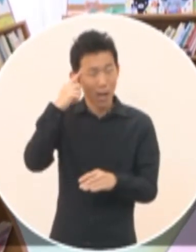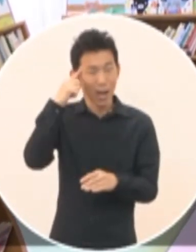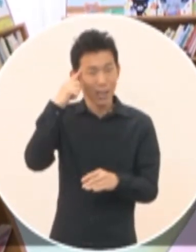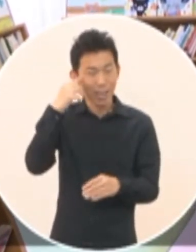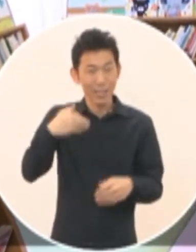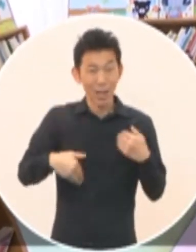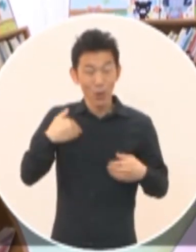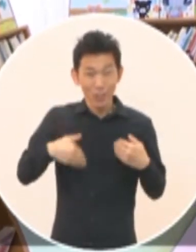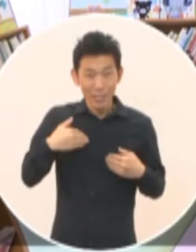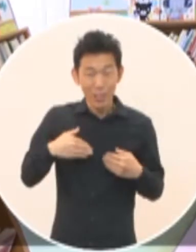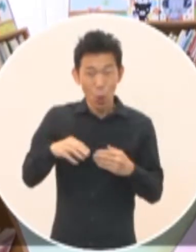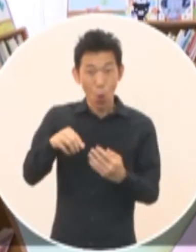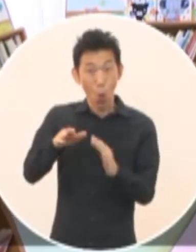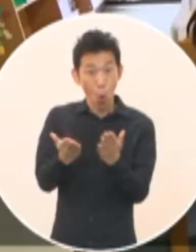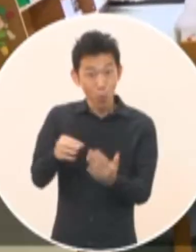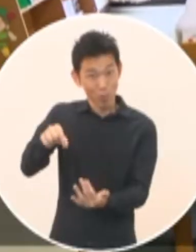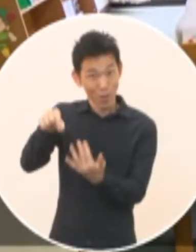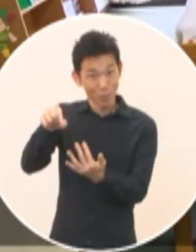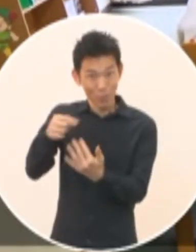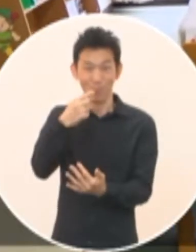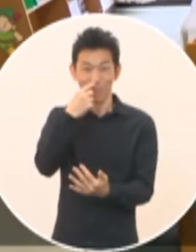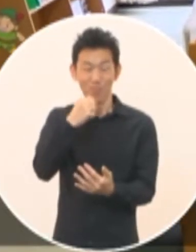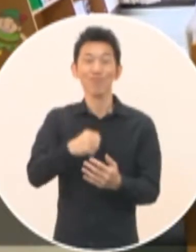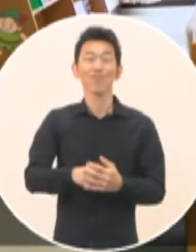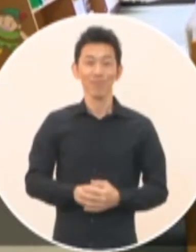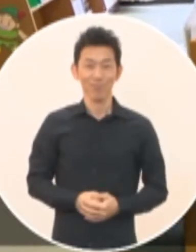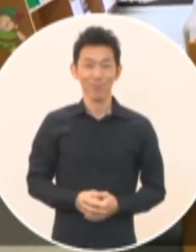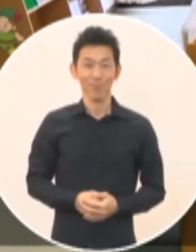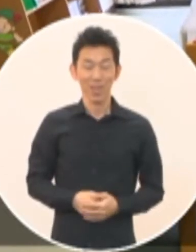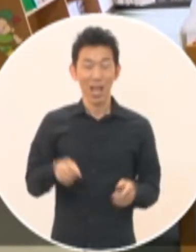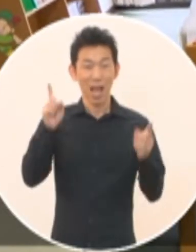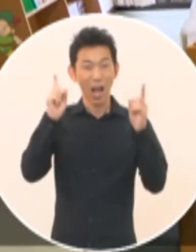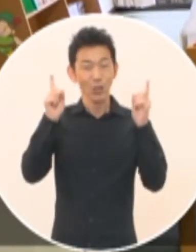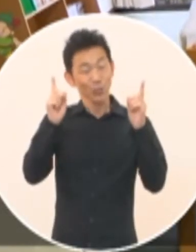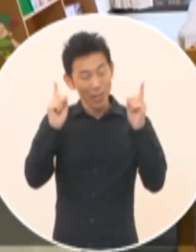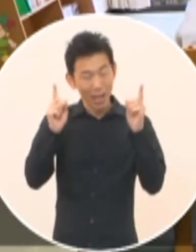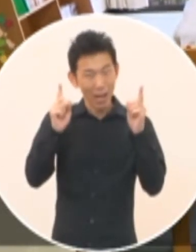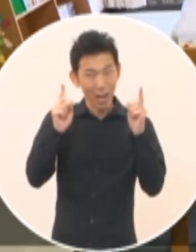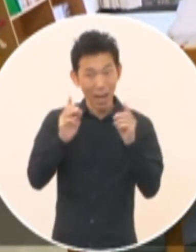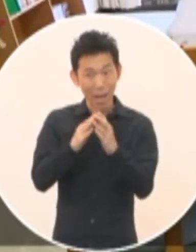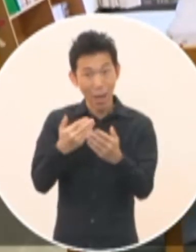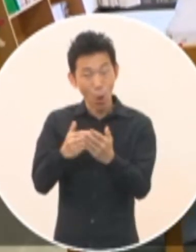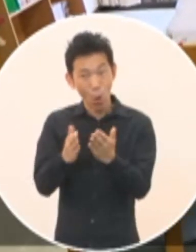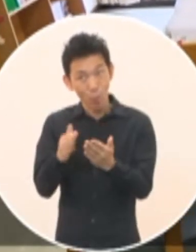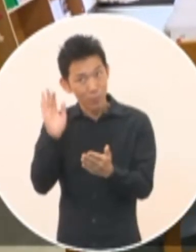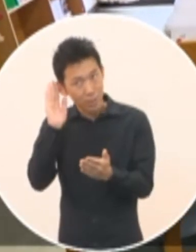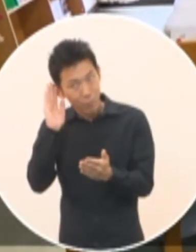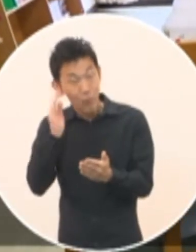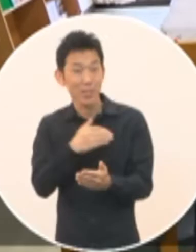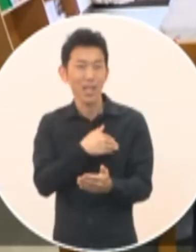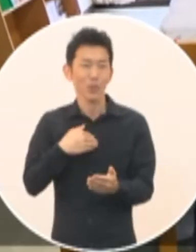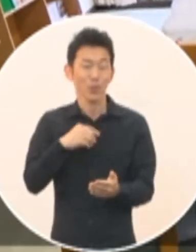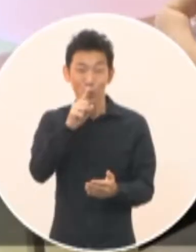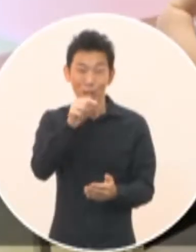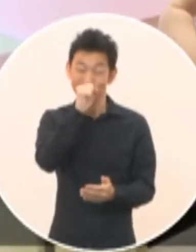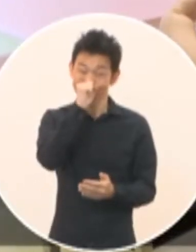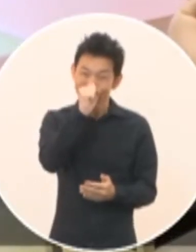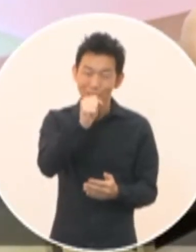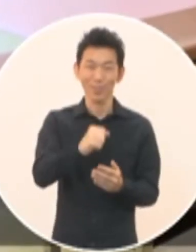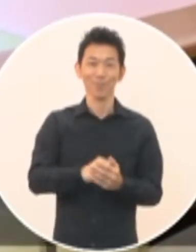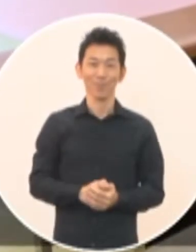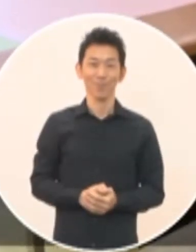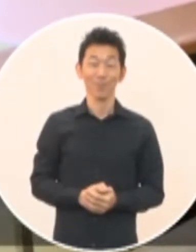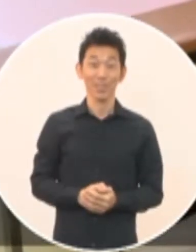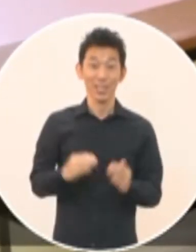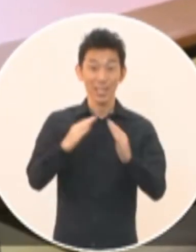を設定しております。 遊びながら絵本を聞いているっていうところが良かったかな。 家でも